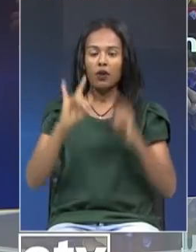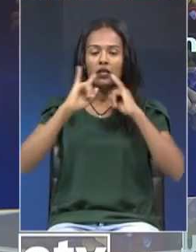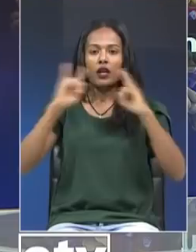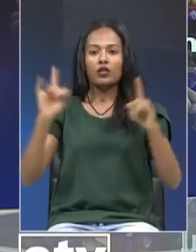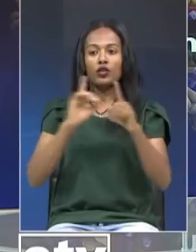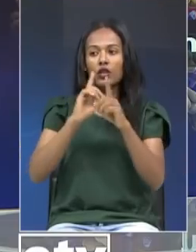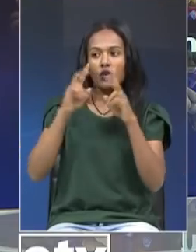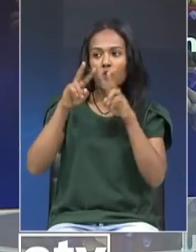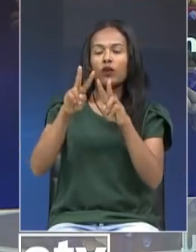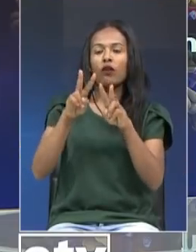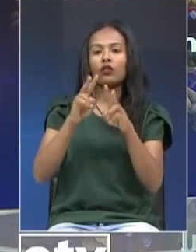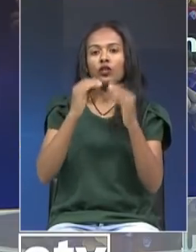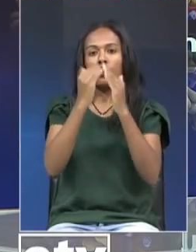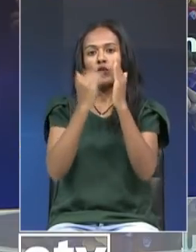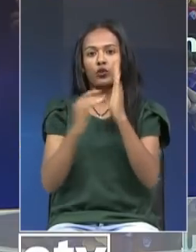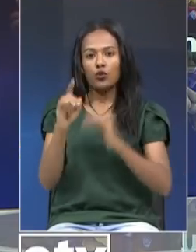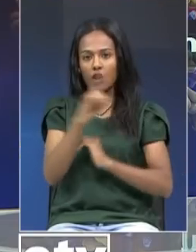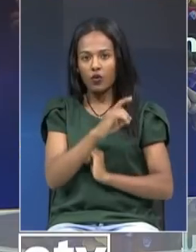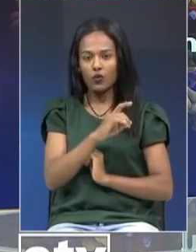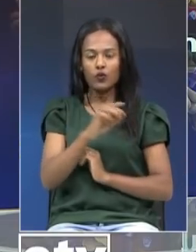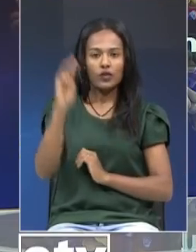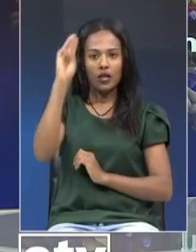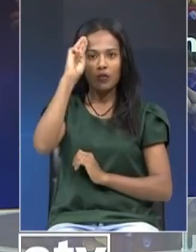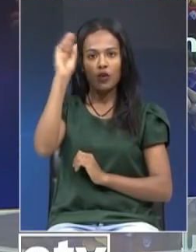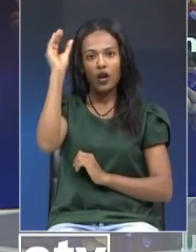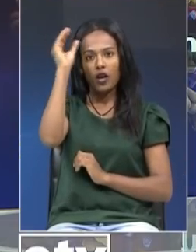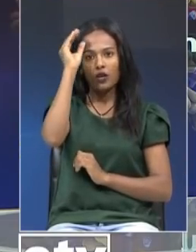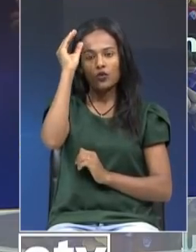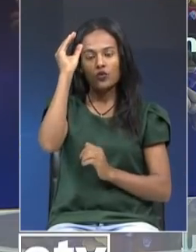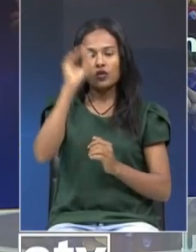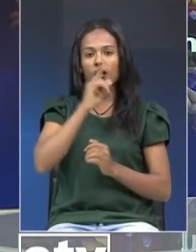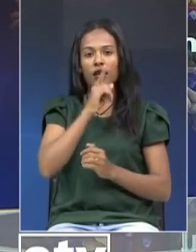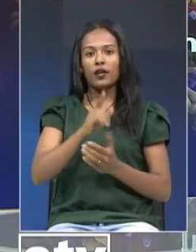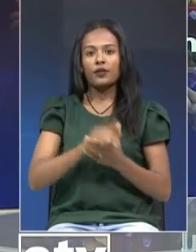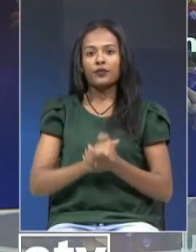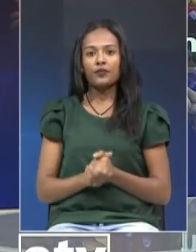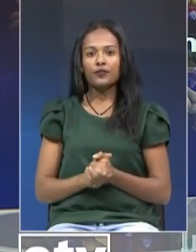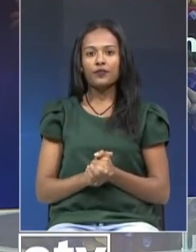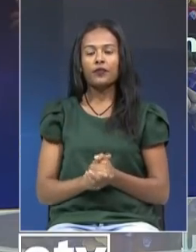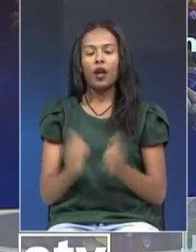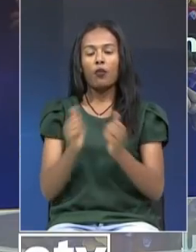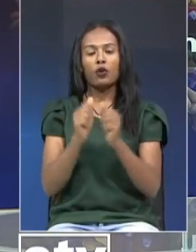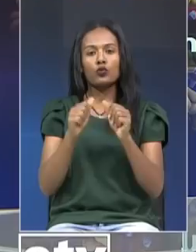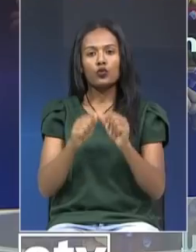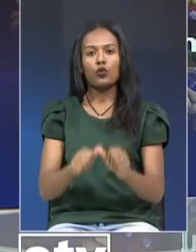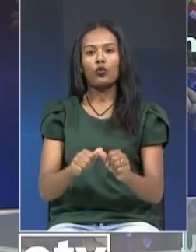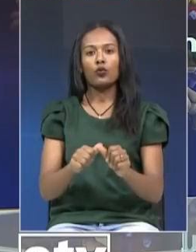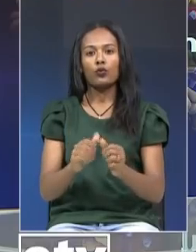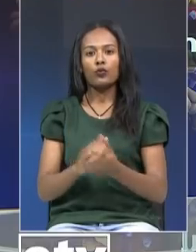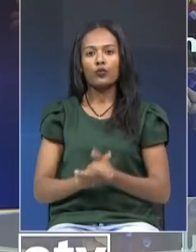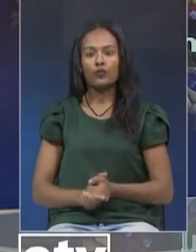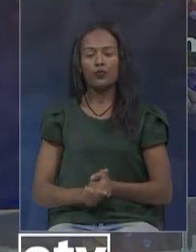የትኩረት አጀንዳዎች ይሆናሉ። ሰለሞን ኃይለ ኢየሱስ ነኝ። ከዚህ ከኢትዮጵያ ቴሌቪዥን ዋናው ስቱዲዮ አብራችሁን ቆዩ።